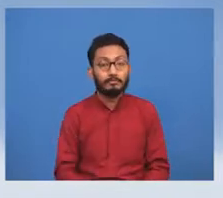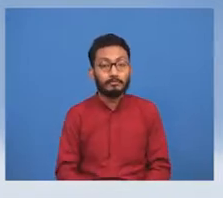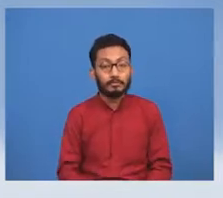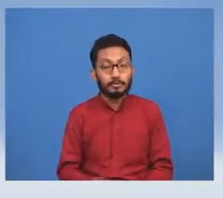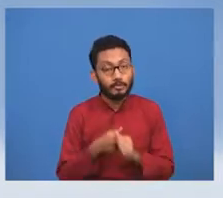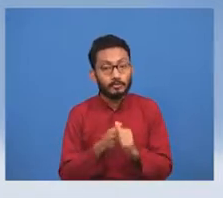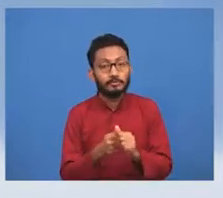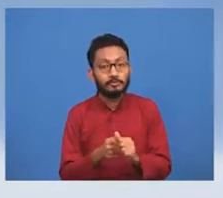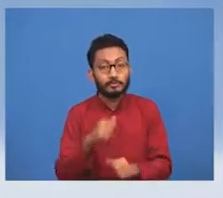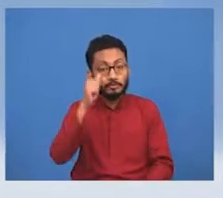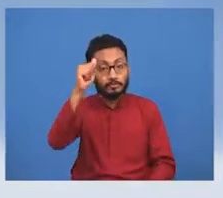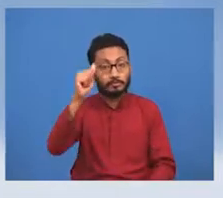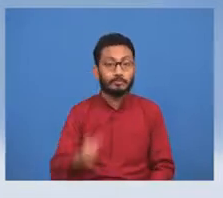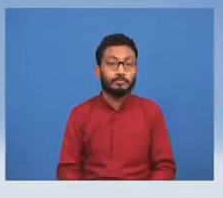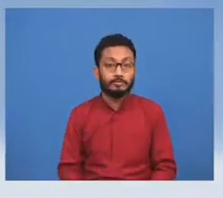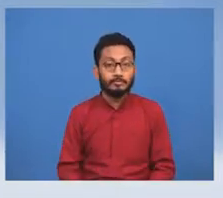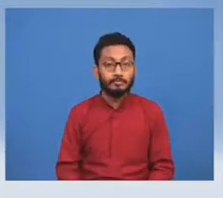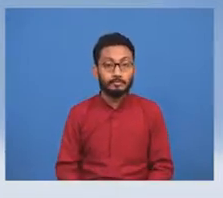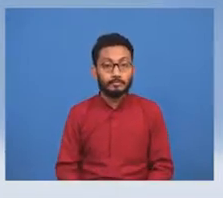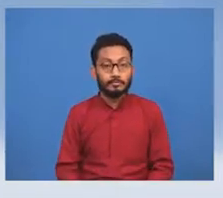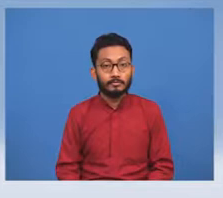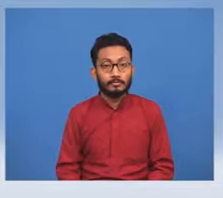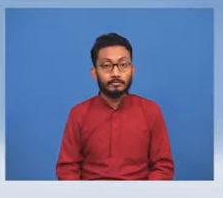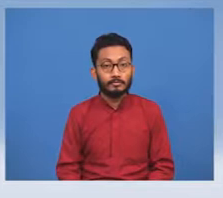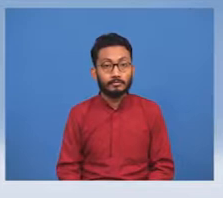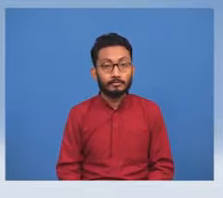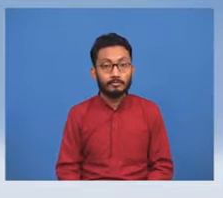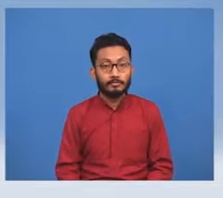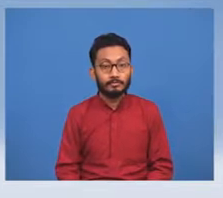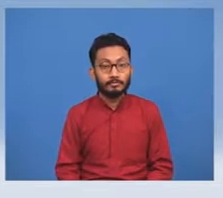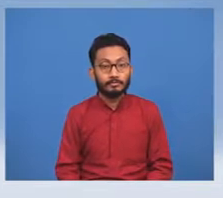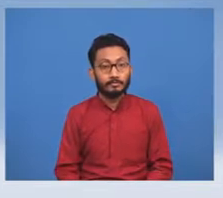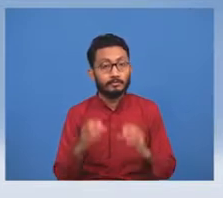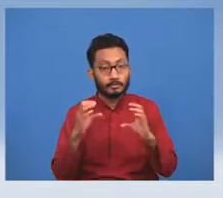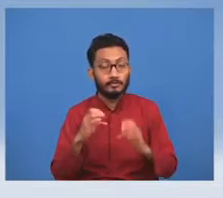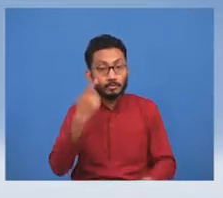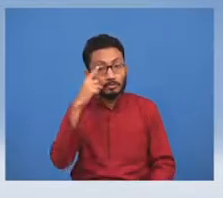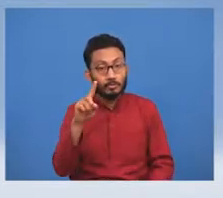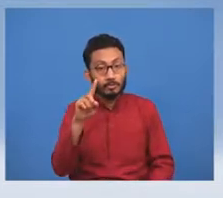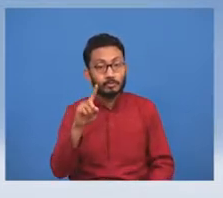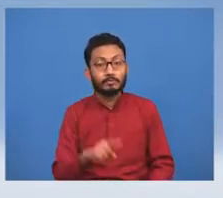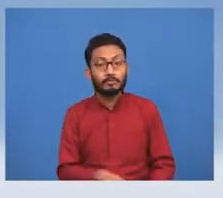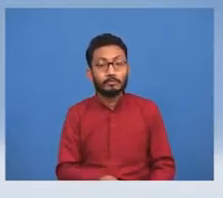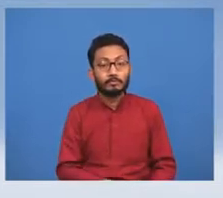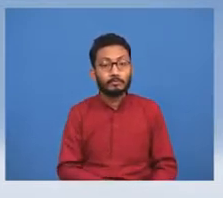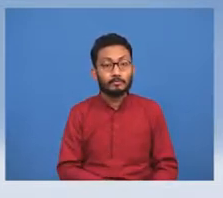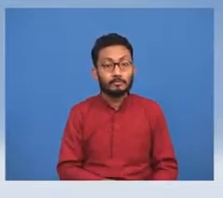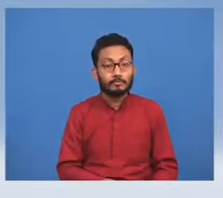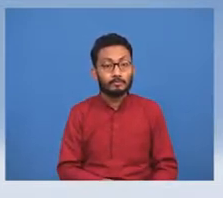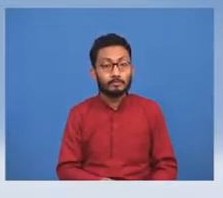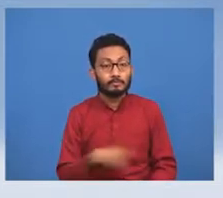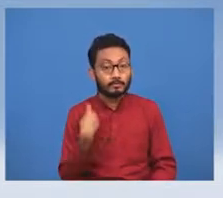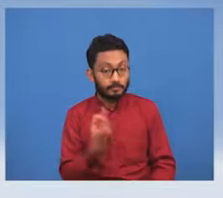Kewajipan menangani gejala mempersekutukan agama dan menangani perkara mungkar merupakan satu